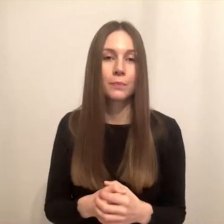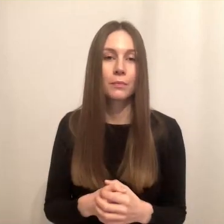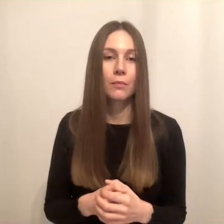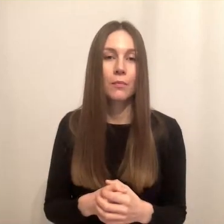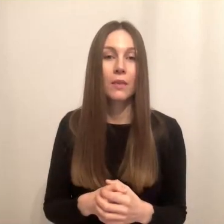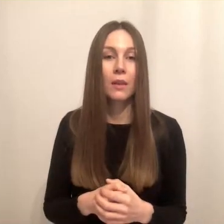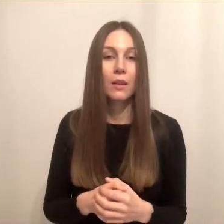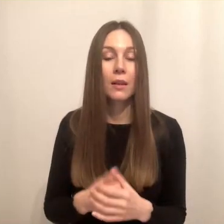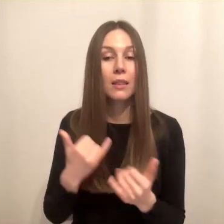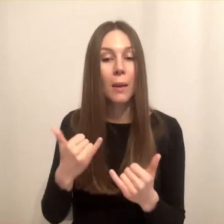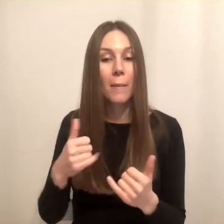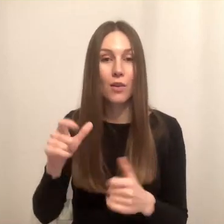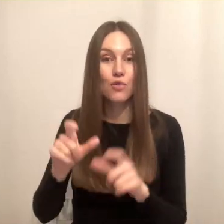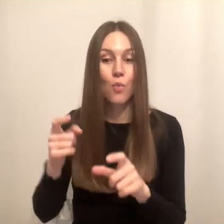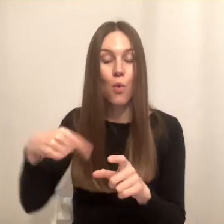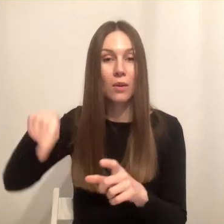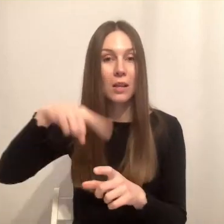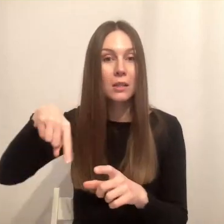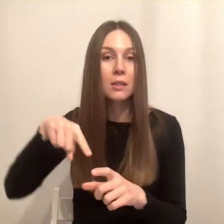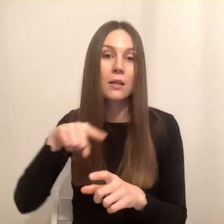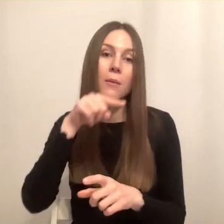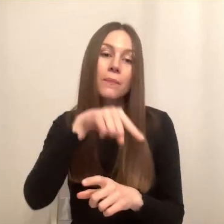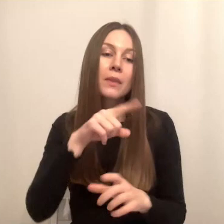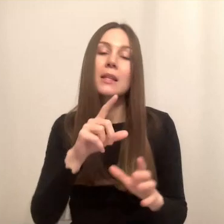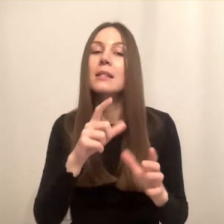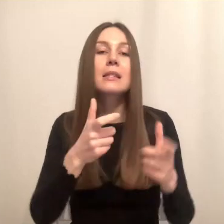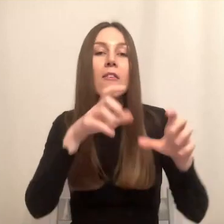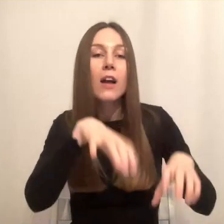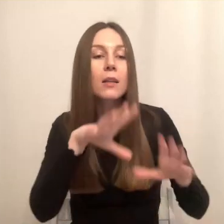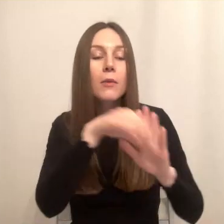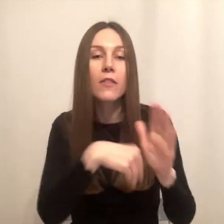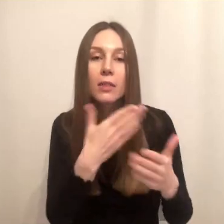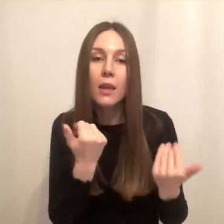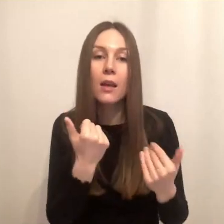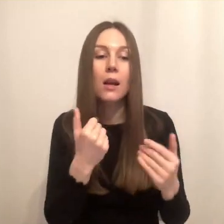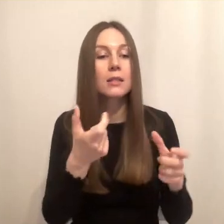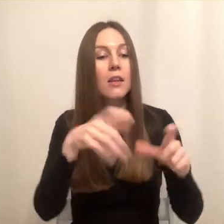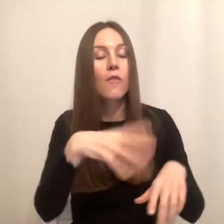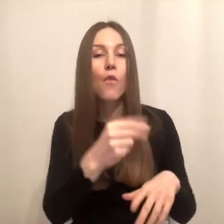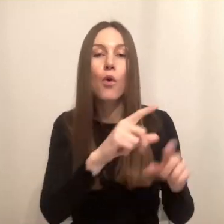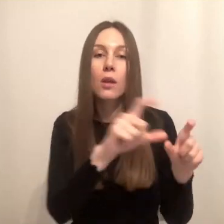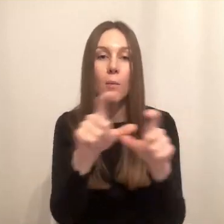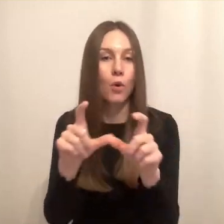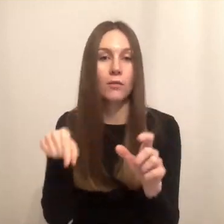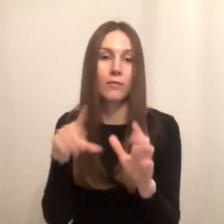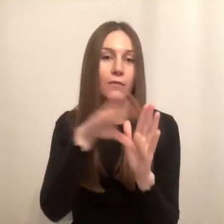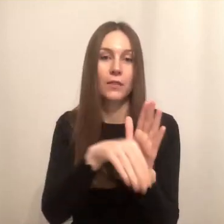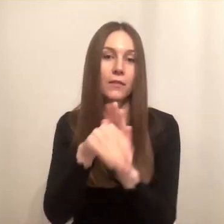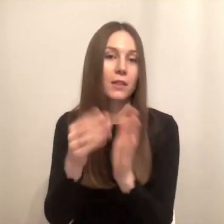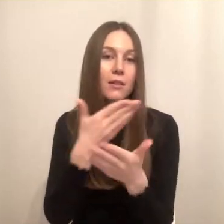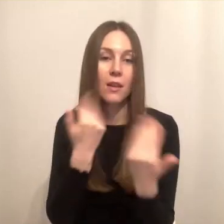savivaldybei ar savivaldybei susijusi įmonėse, žmonės turintis didelę patirtį